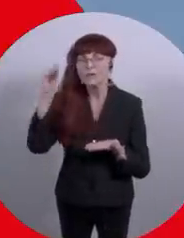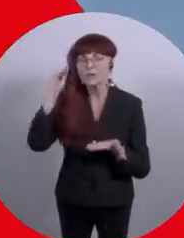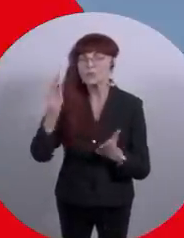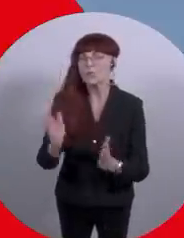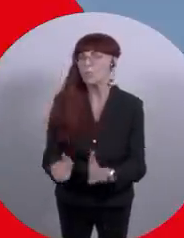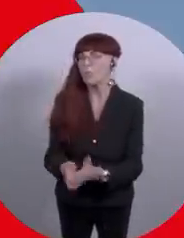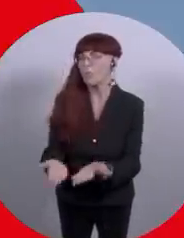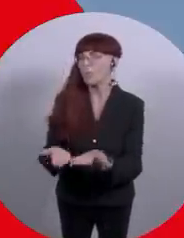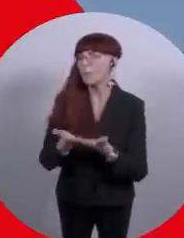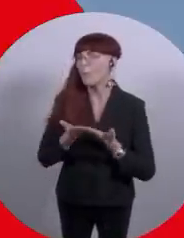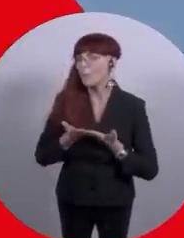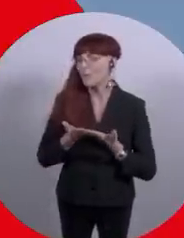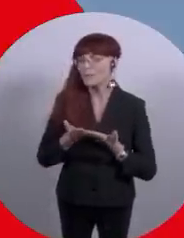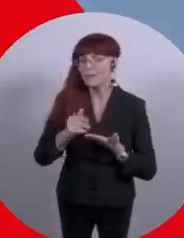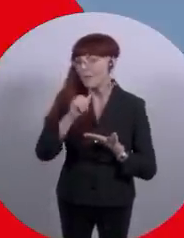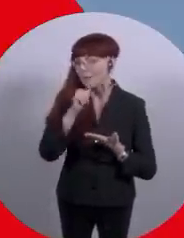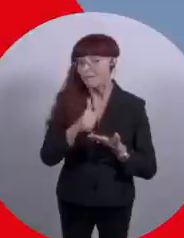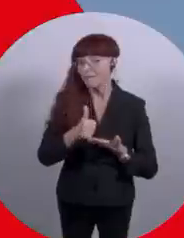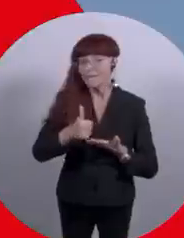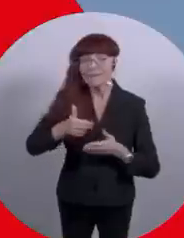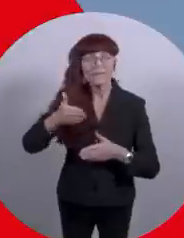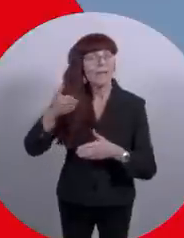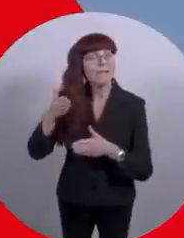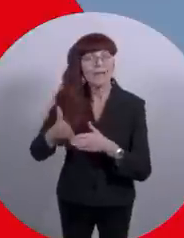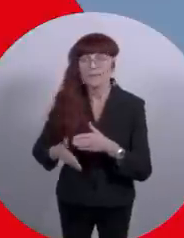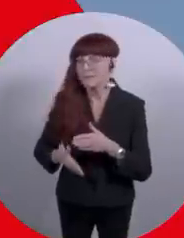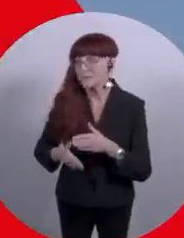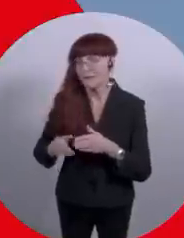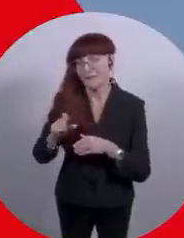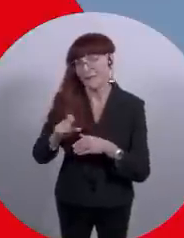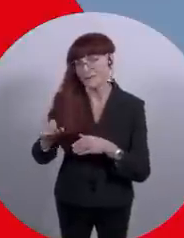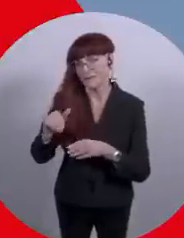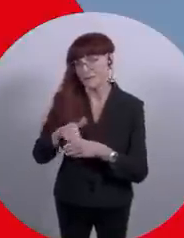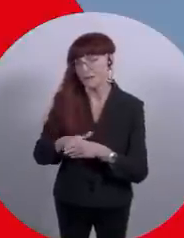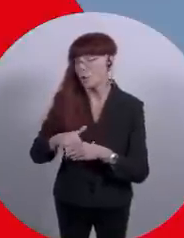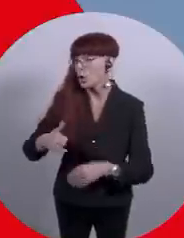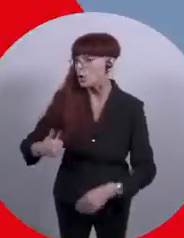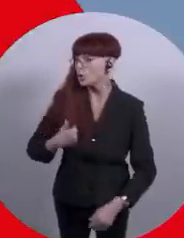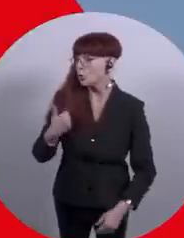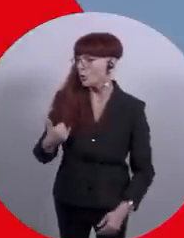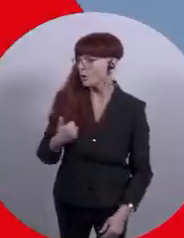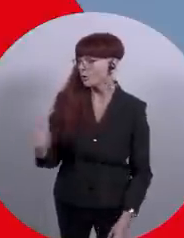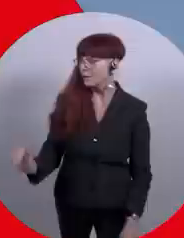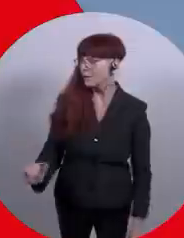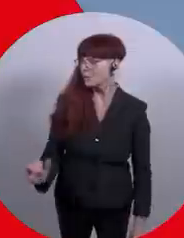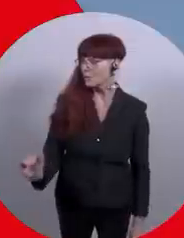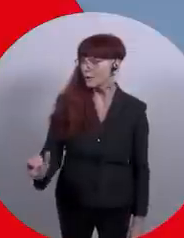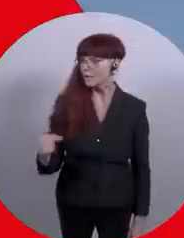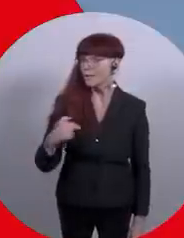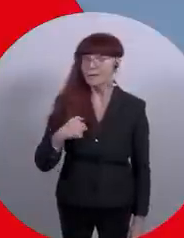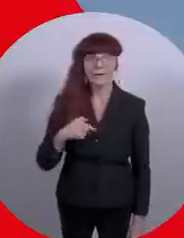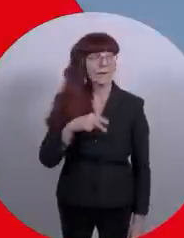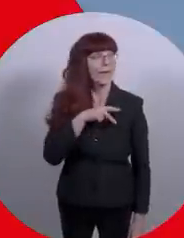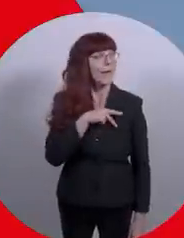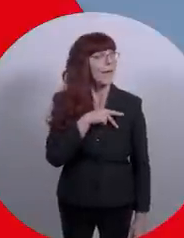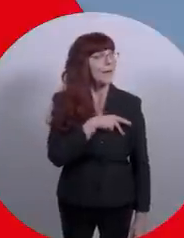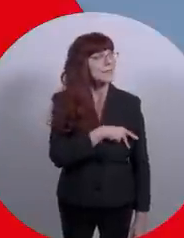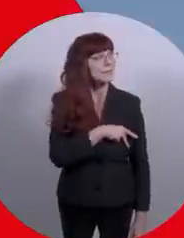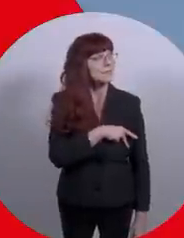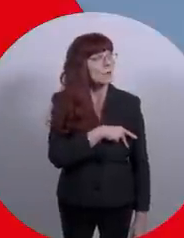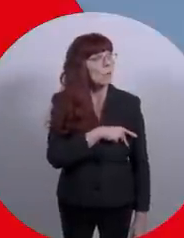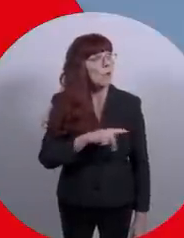um mit der letzte in der glaszeit und als jugendlich und als Kind habe die SPÖ als